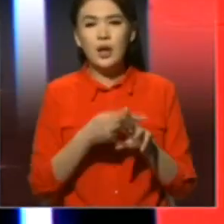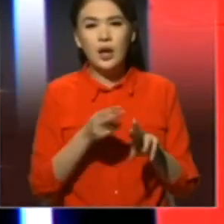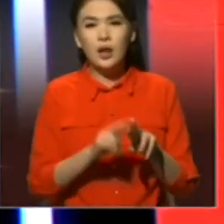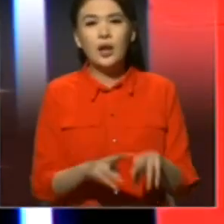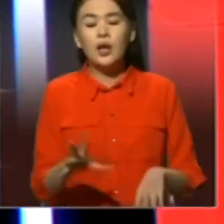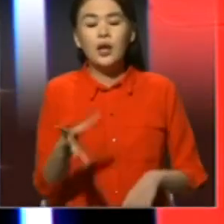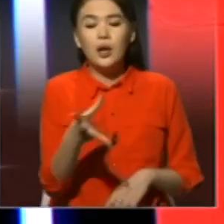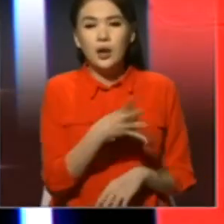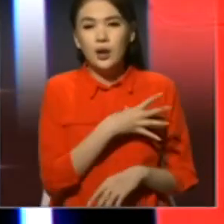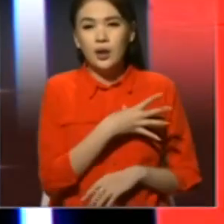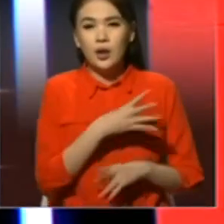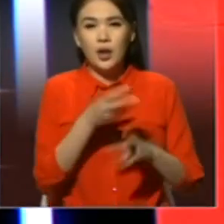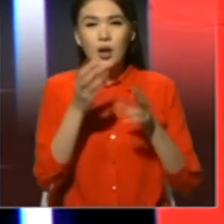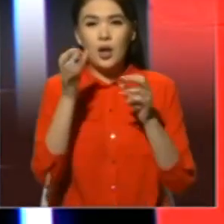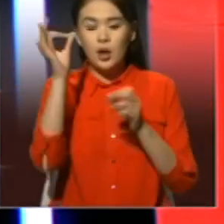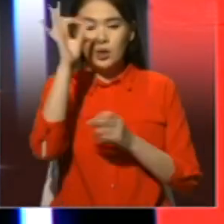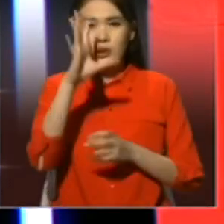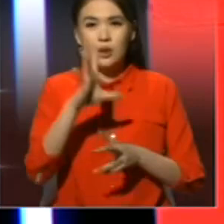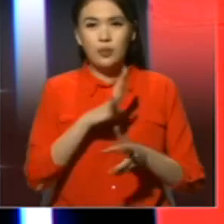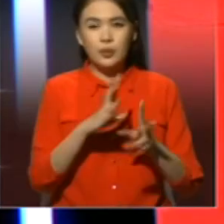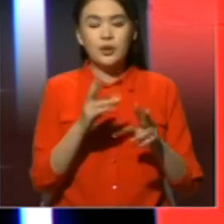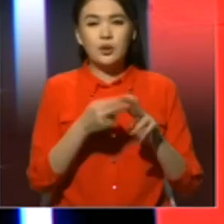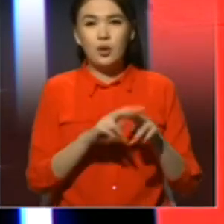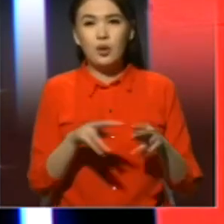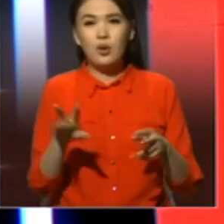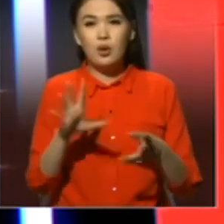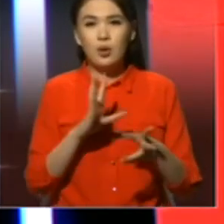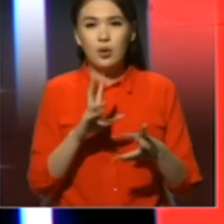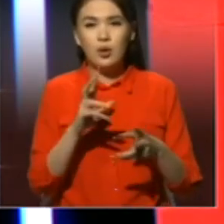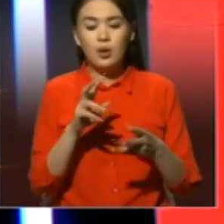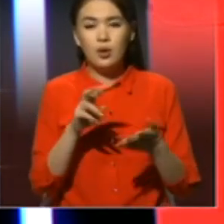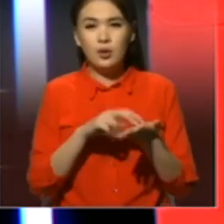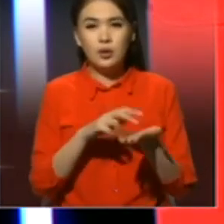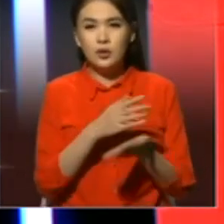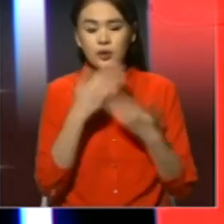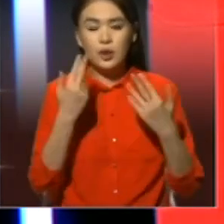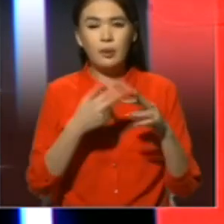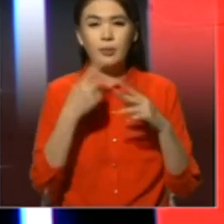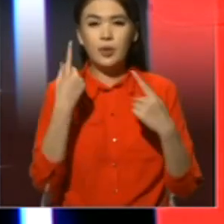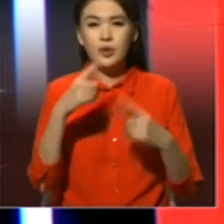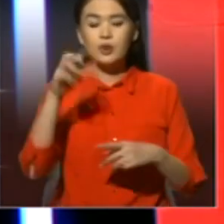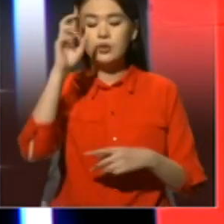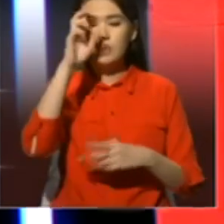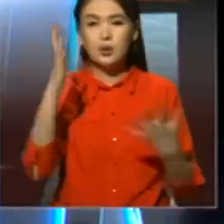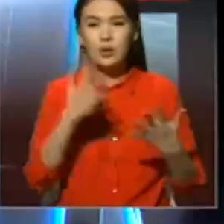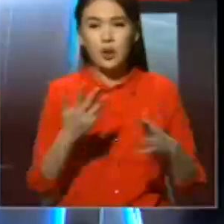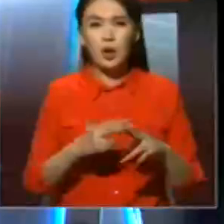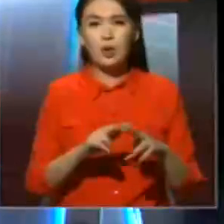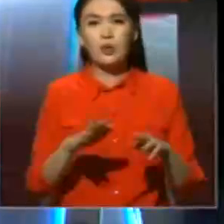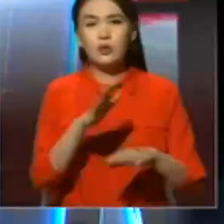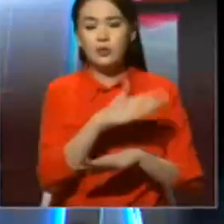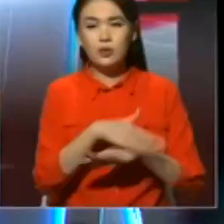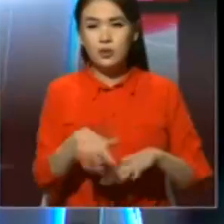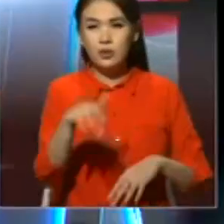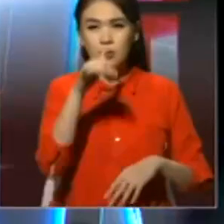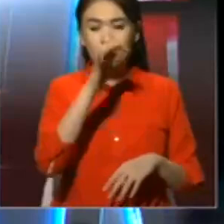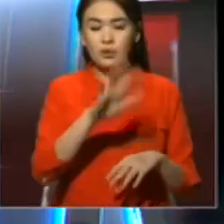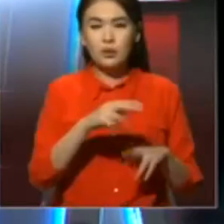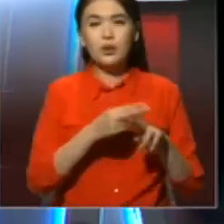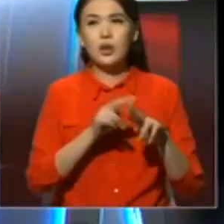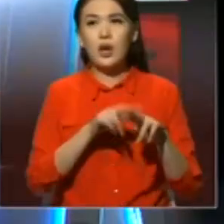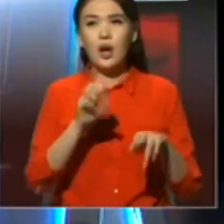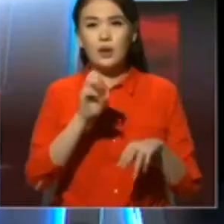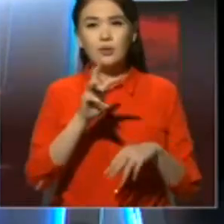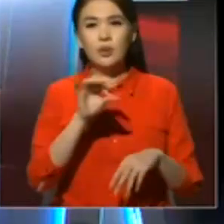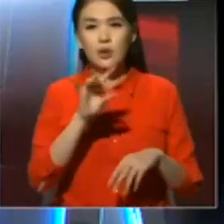Соғыс қаупінен ешқайсымыз қорқып отқан жоқпыз ғой. Басқа мемлекеттерде қалай болды? Көшеге шыға алмайды. Мынау Латын